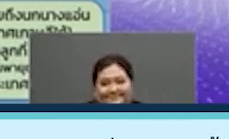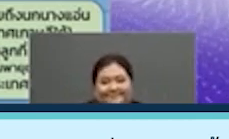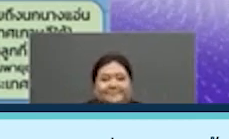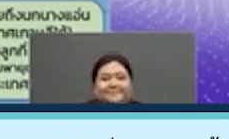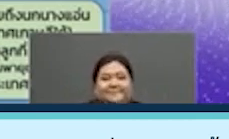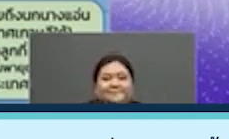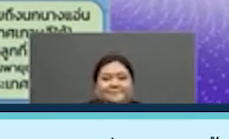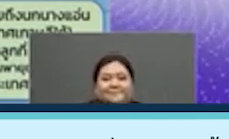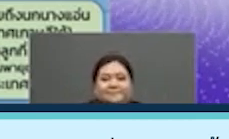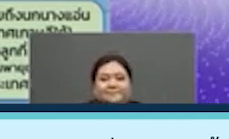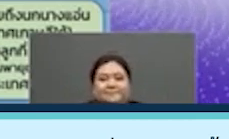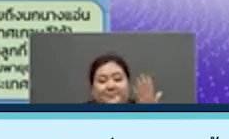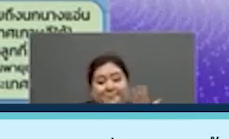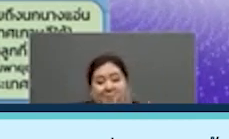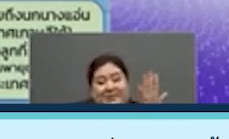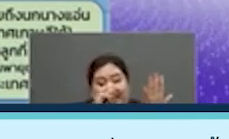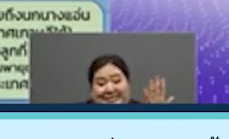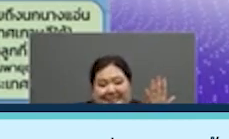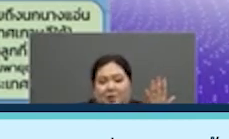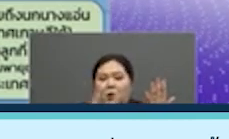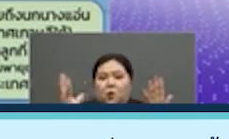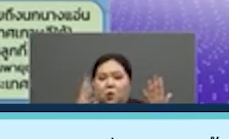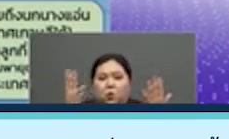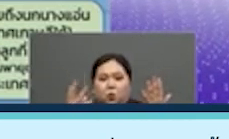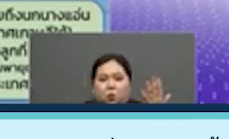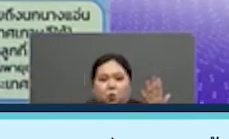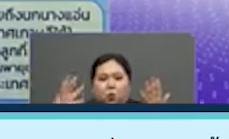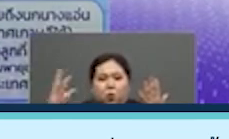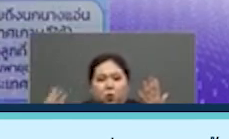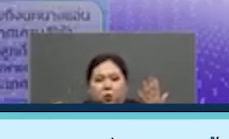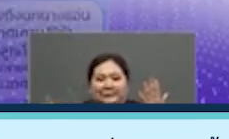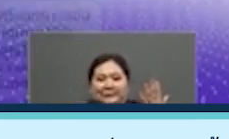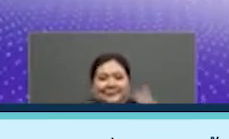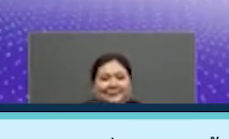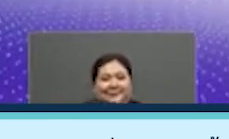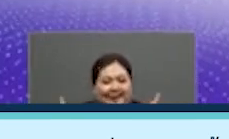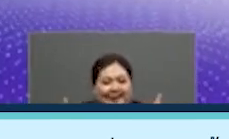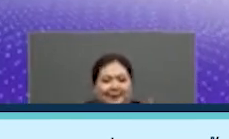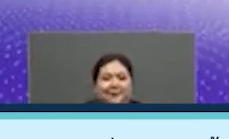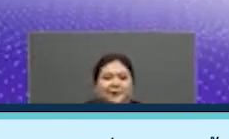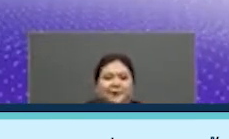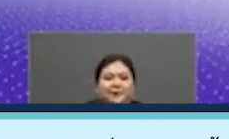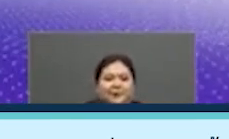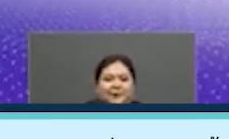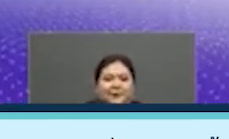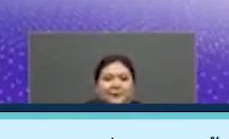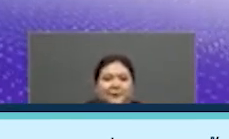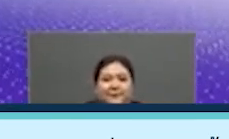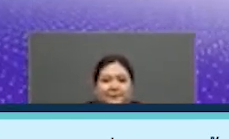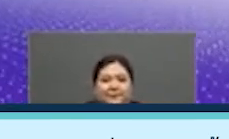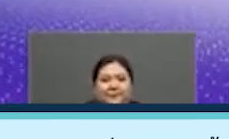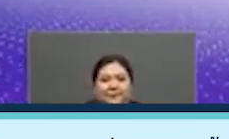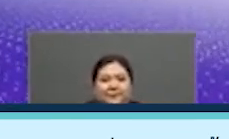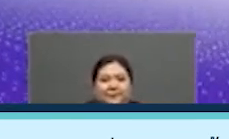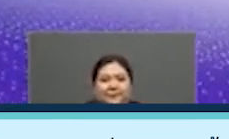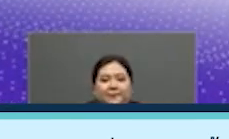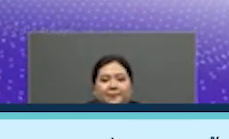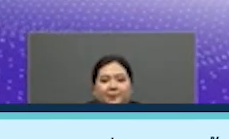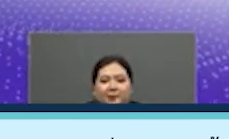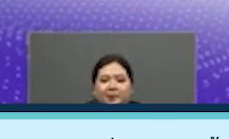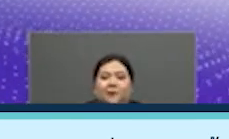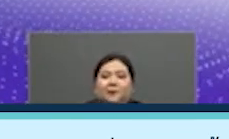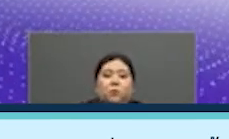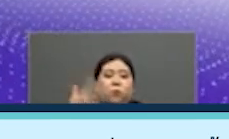ทั้ง 2ซึ่งก็จะทำให้ในพื้นที่ของบริเวณจังหวัดภาคเหนือแล้วก็ภาคอีสานในอันดับแรกก่อนนะครับเกิดผลปาคนอง